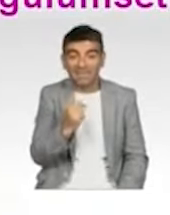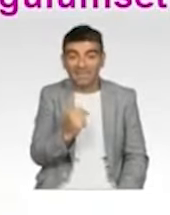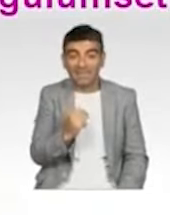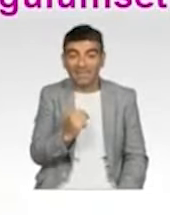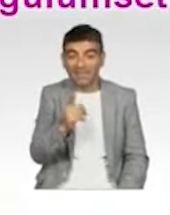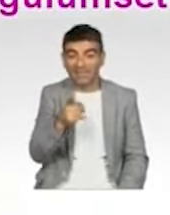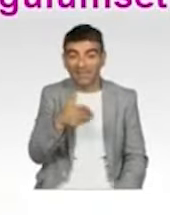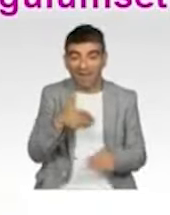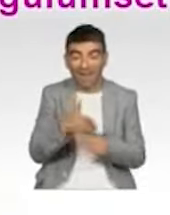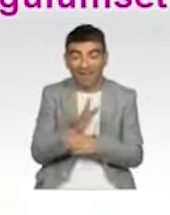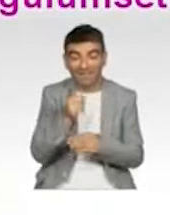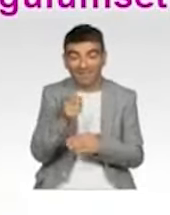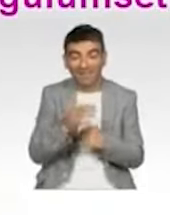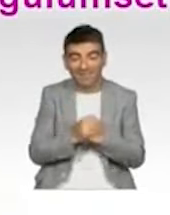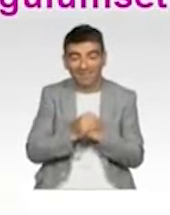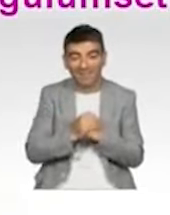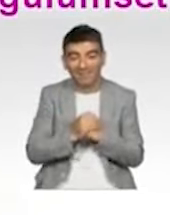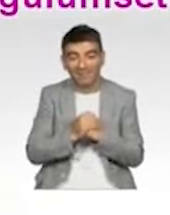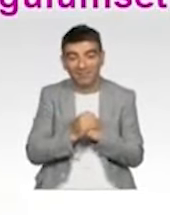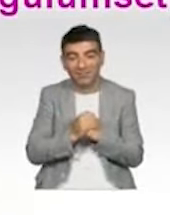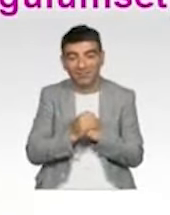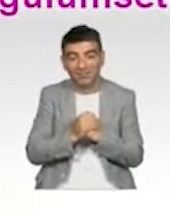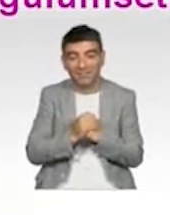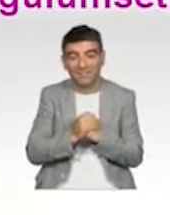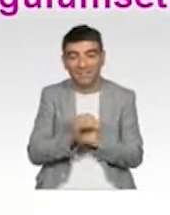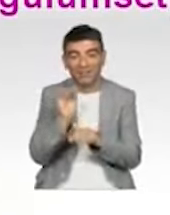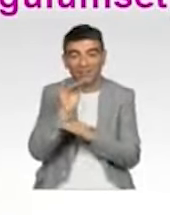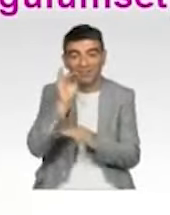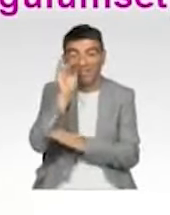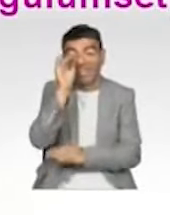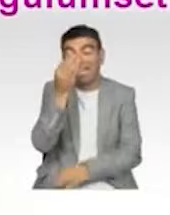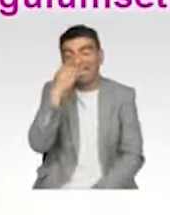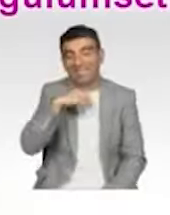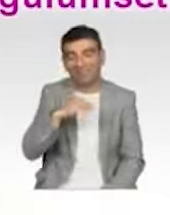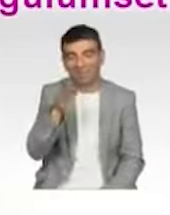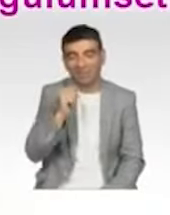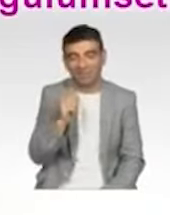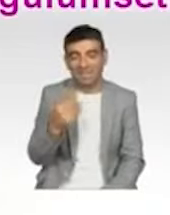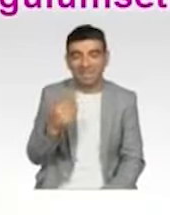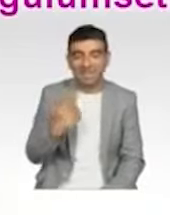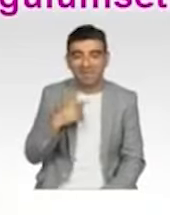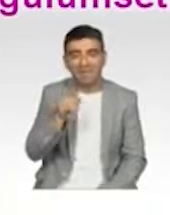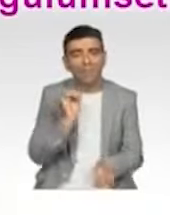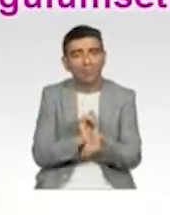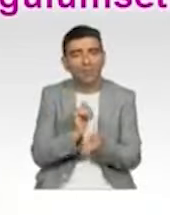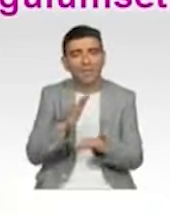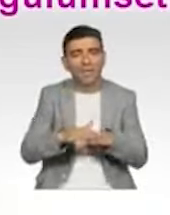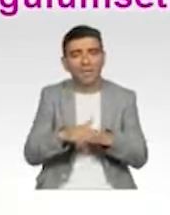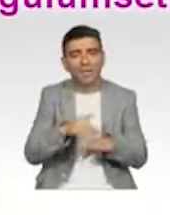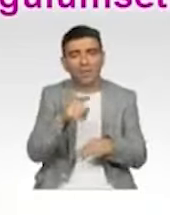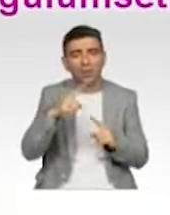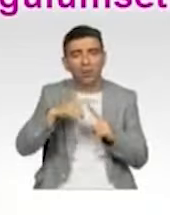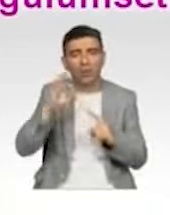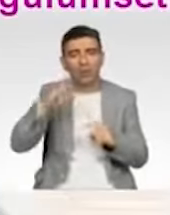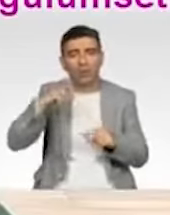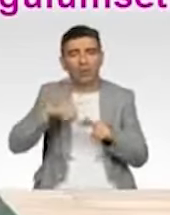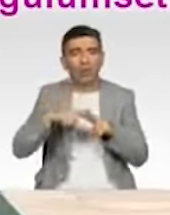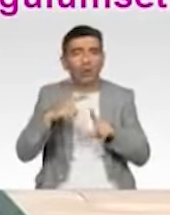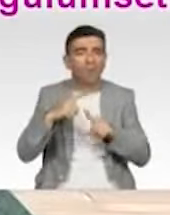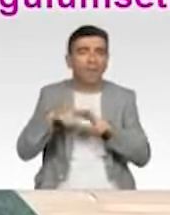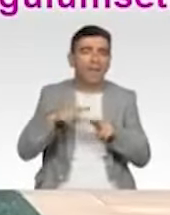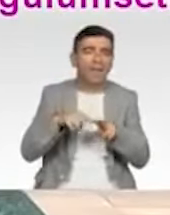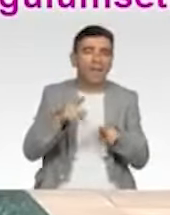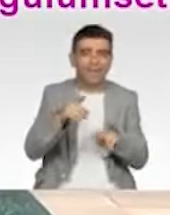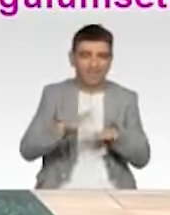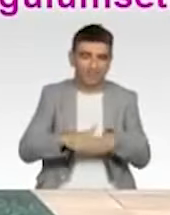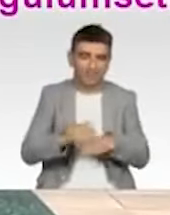ki haklılarmış. Yani... Yapacak. Yaşatarak yemişim. Yapacak bir şey yok. Şimdi bize peki mutfakta ne yapacaksın? Topalak yemeği yapacağım. Topalak? Nerede?